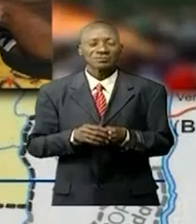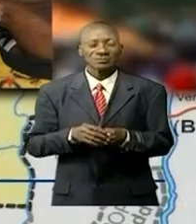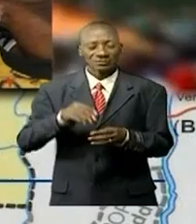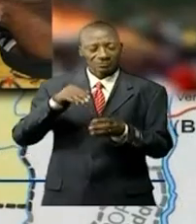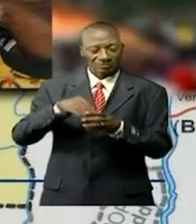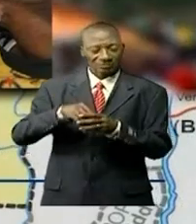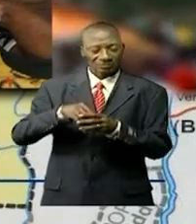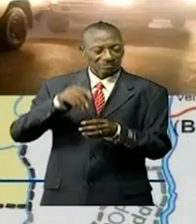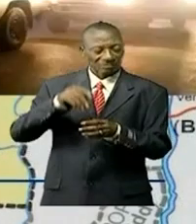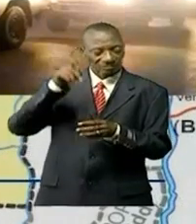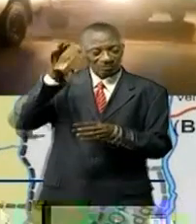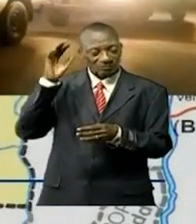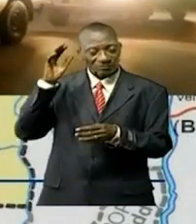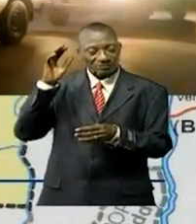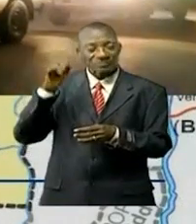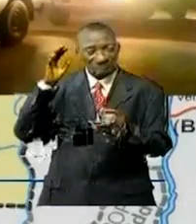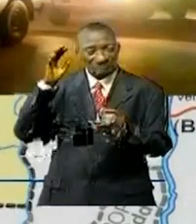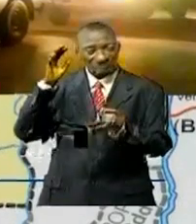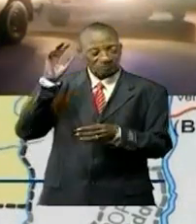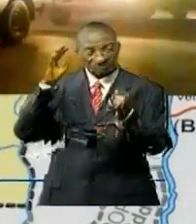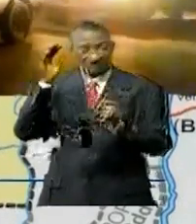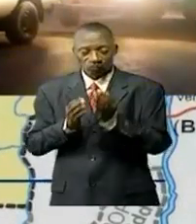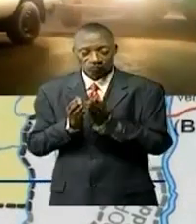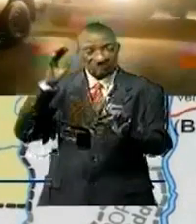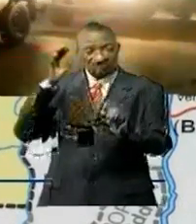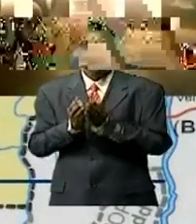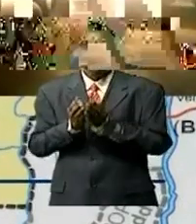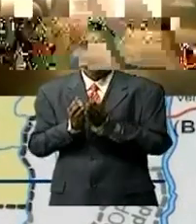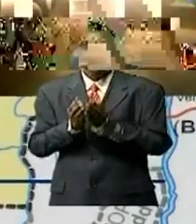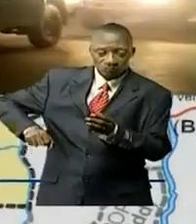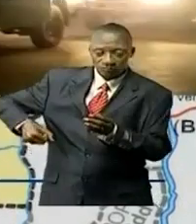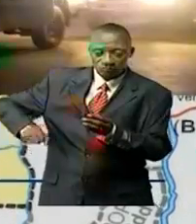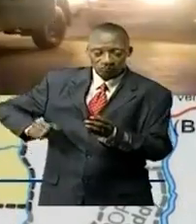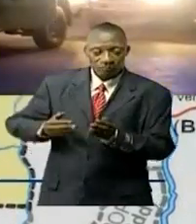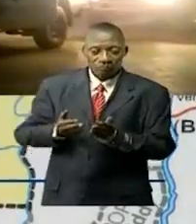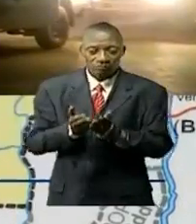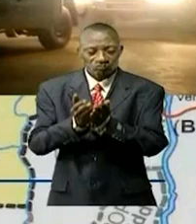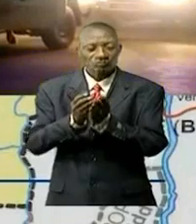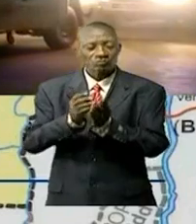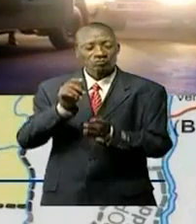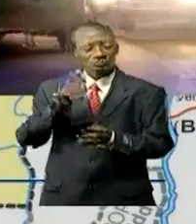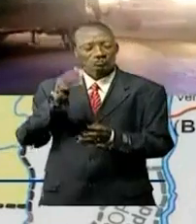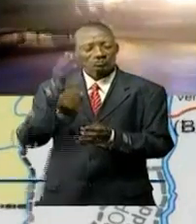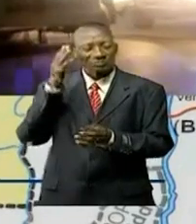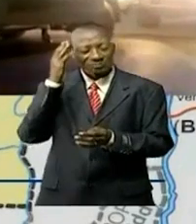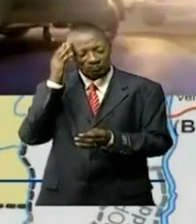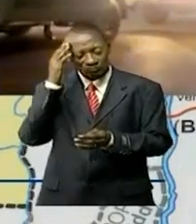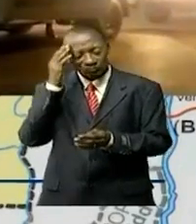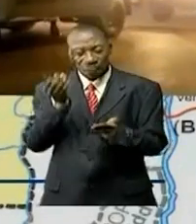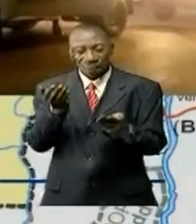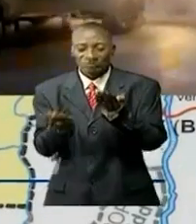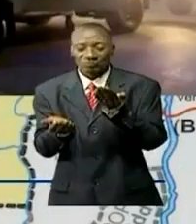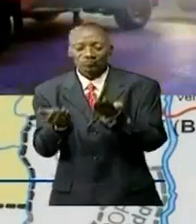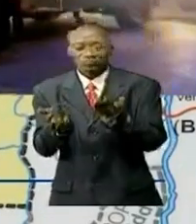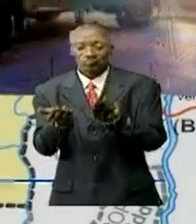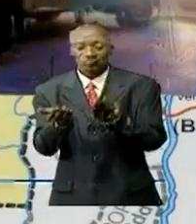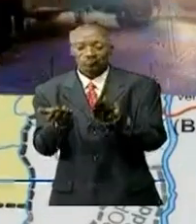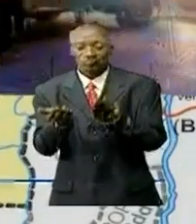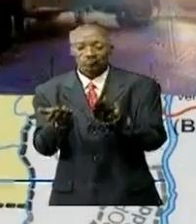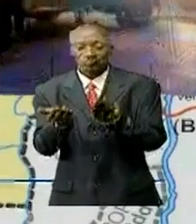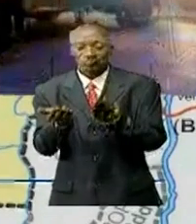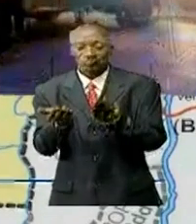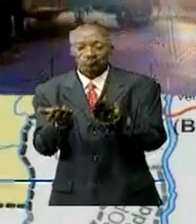Malheureusement, lors du transport au niveau de Kibomo, il y en a un qui a. Donc maintenant, il y en a 8 qui sont soignés au niveau du Kibomo.